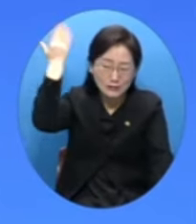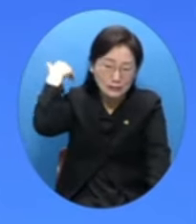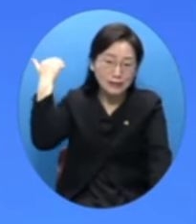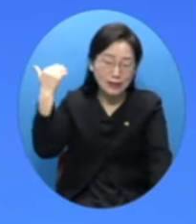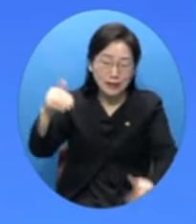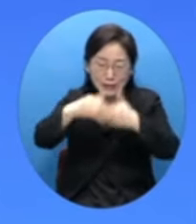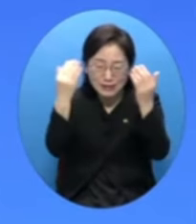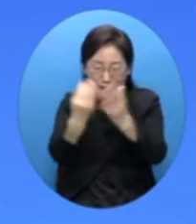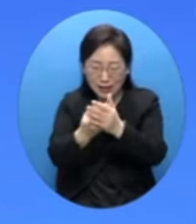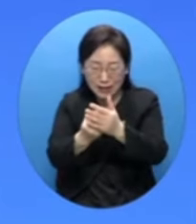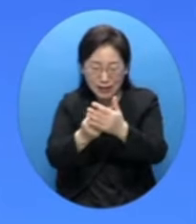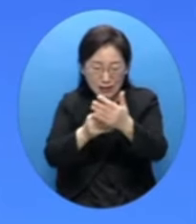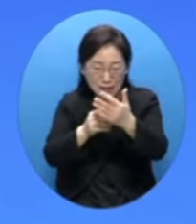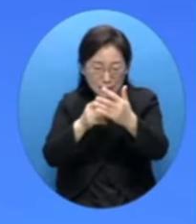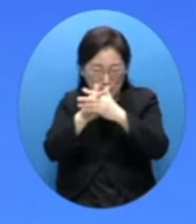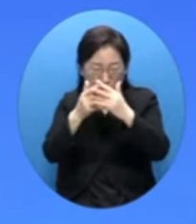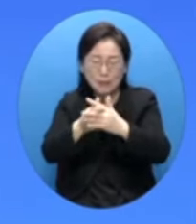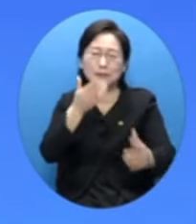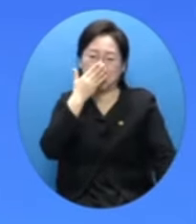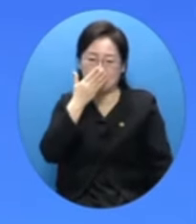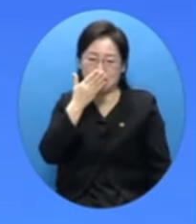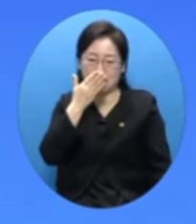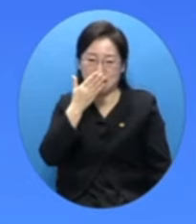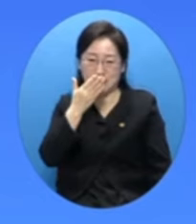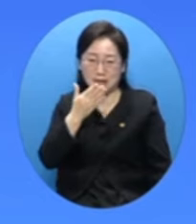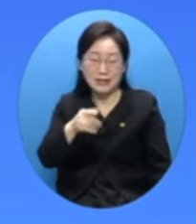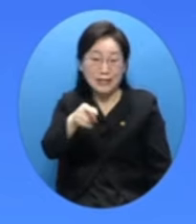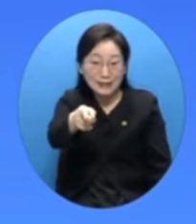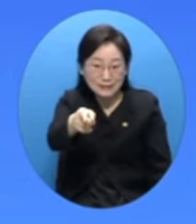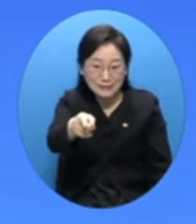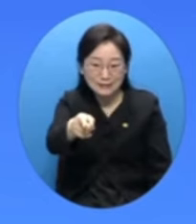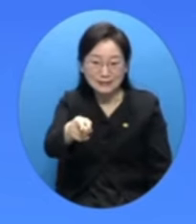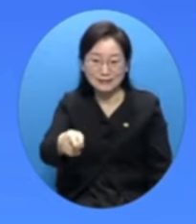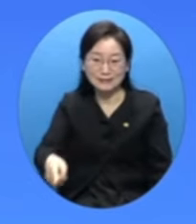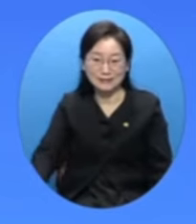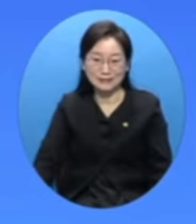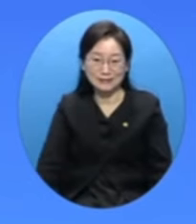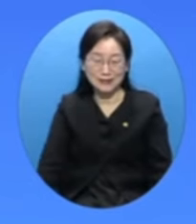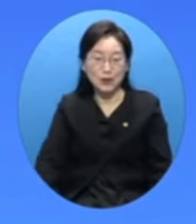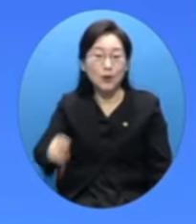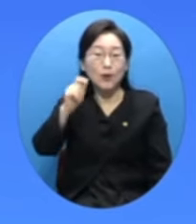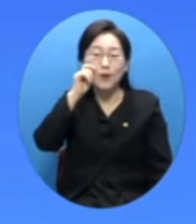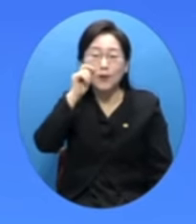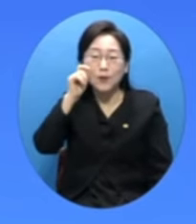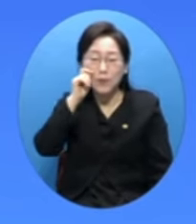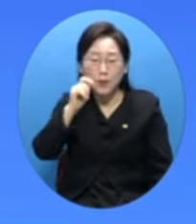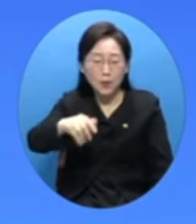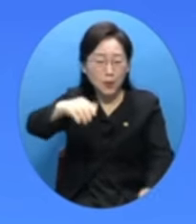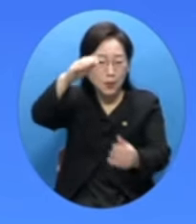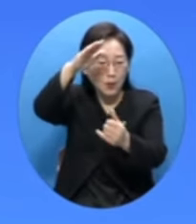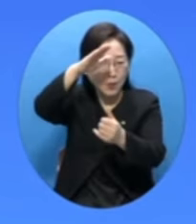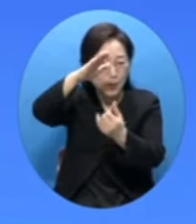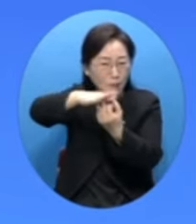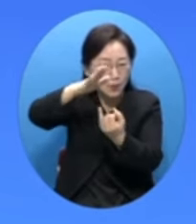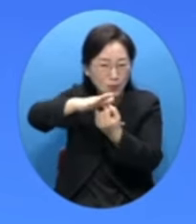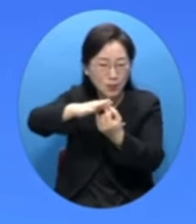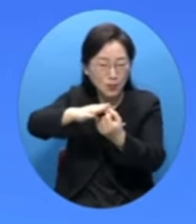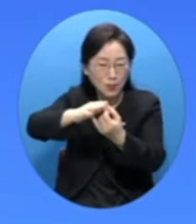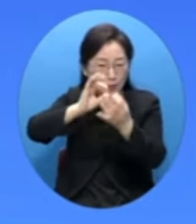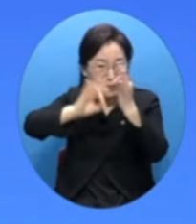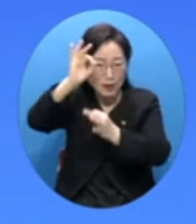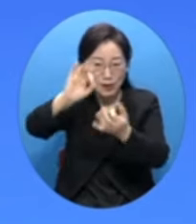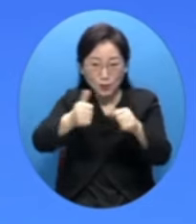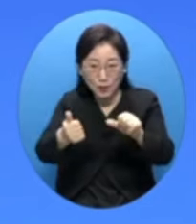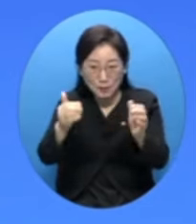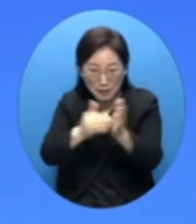이 귀신들이 과거를 보기 때문에 당신 고모가 어릴 때 사고로 돌아가셨지 이런 건